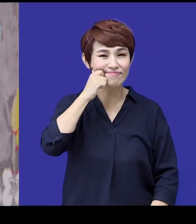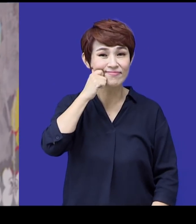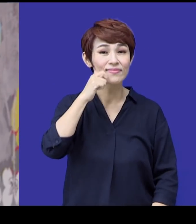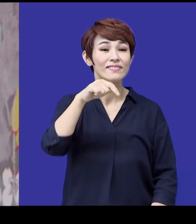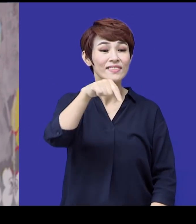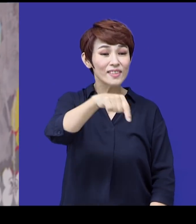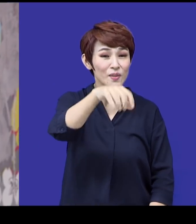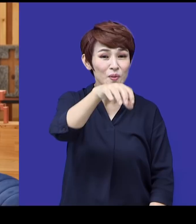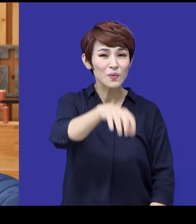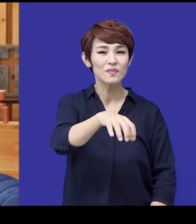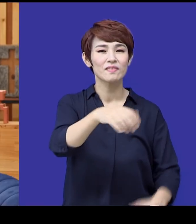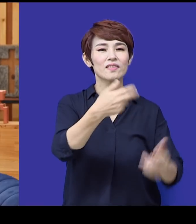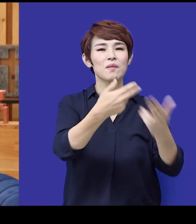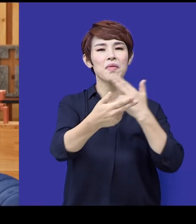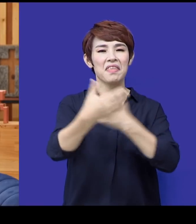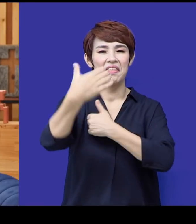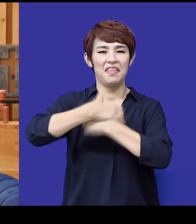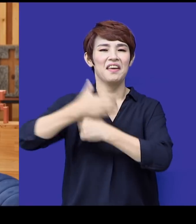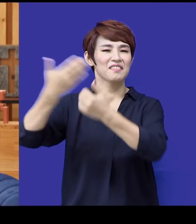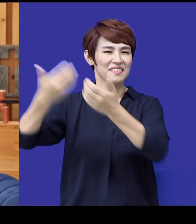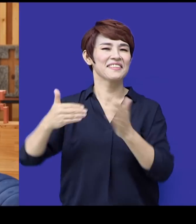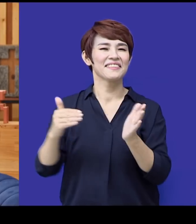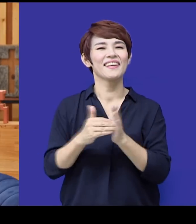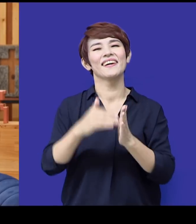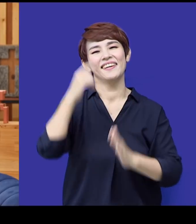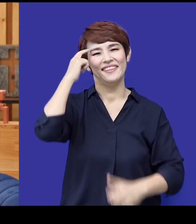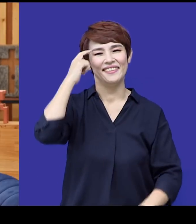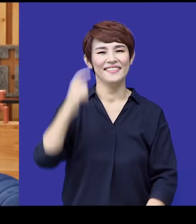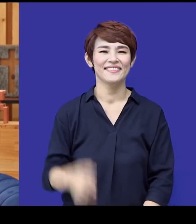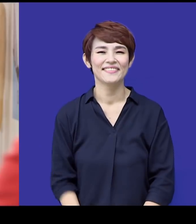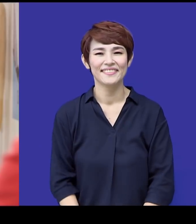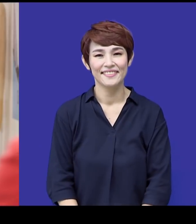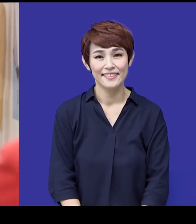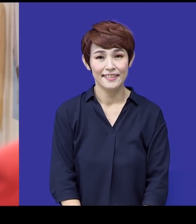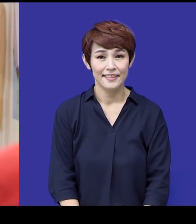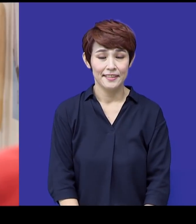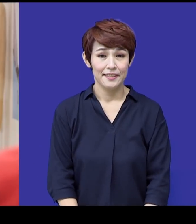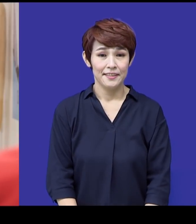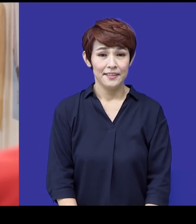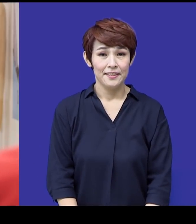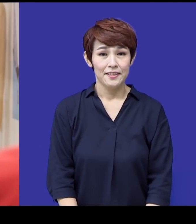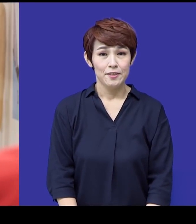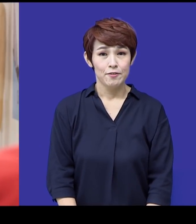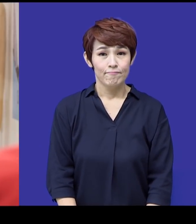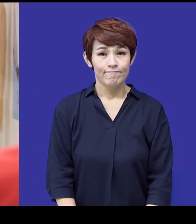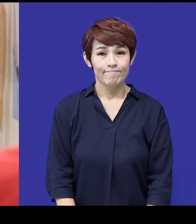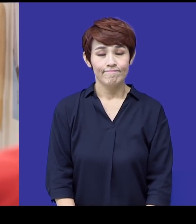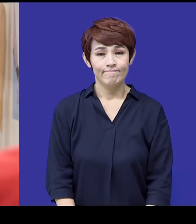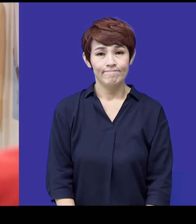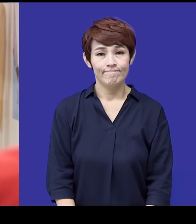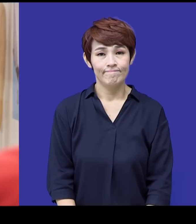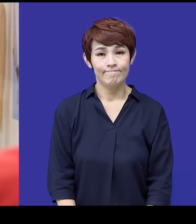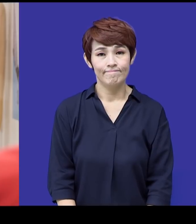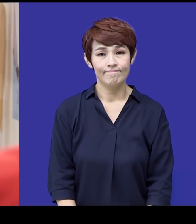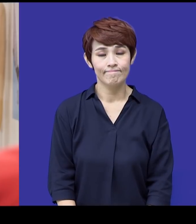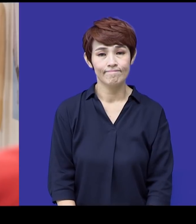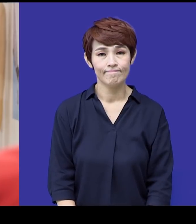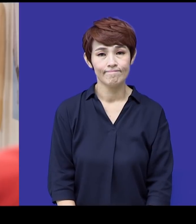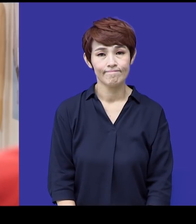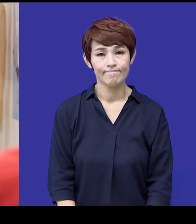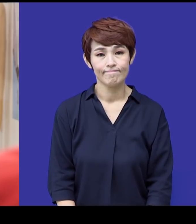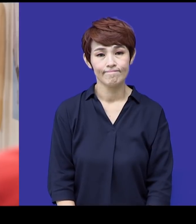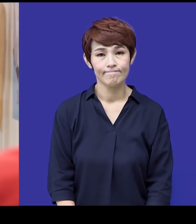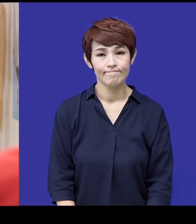서원 기도해서 이리 오게끔 했구나. 그런 예. 생각도 들 때가 있었어요. 그러시네. 그리고 또 하나는